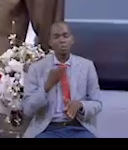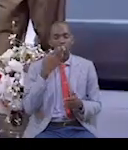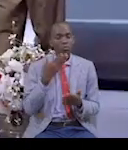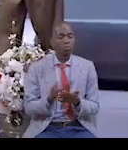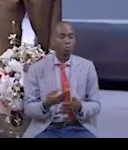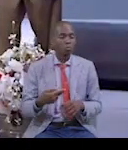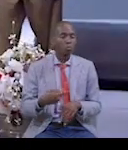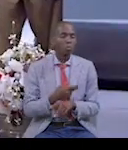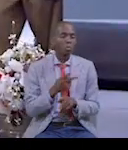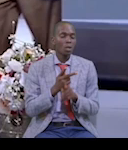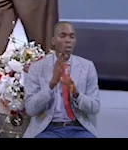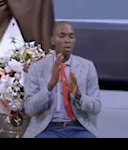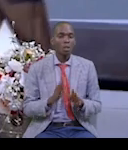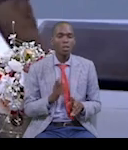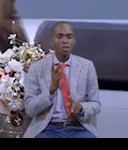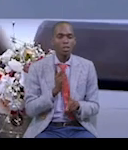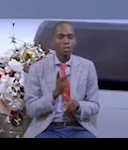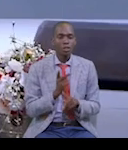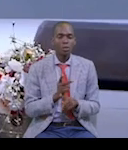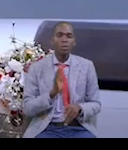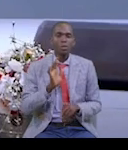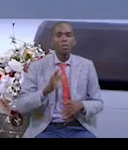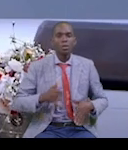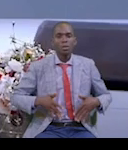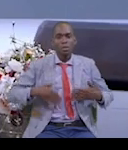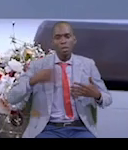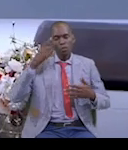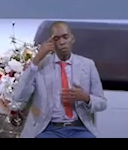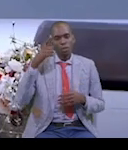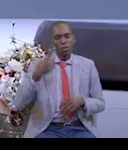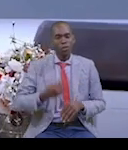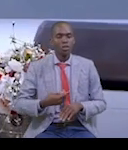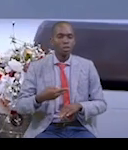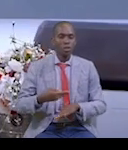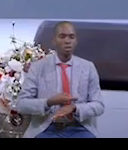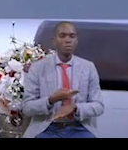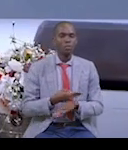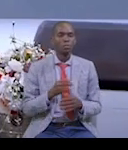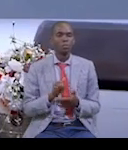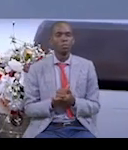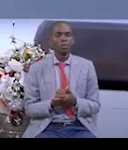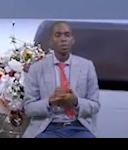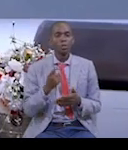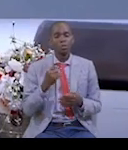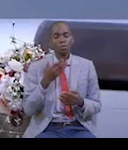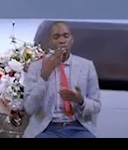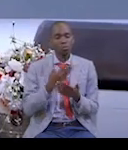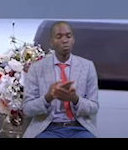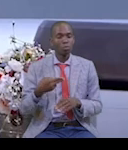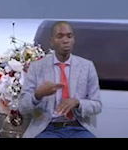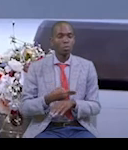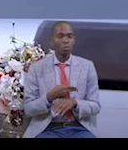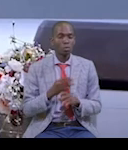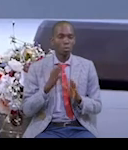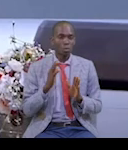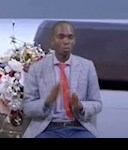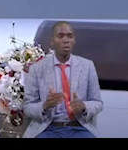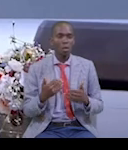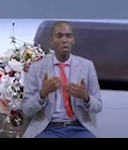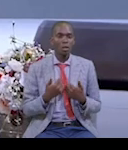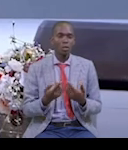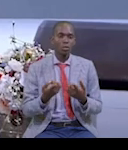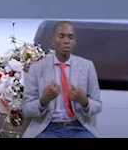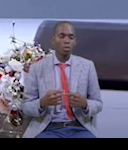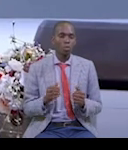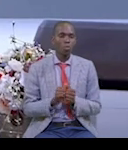his life for the sheep. మంచి కాపరి గొర్రెల కోసం ప్రాణం ఇచ్చేస్తాడు. The good shepherd has come with life. మంచి కాపరి జీవంతో వచ్చాడు.